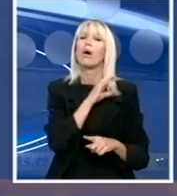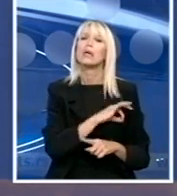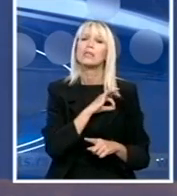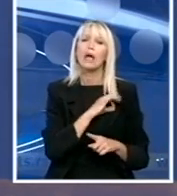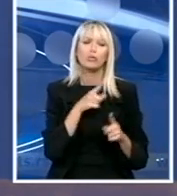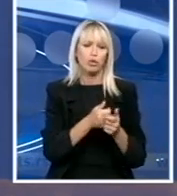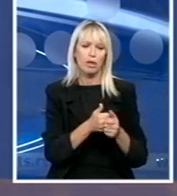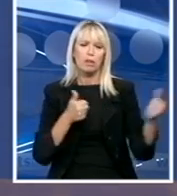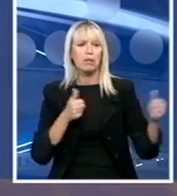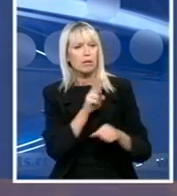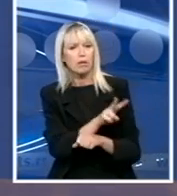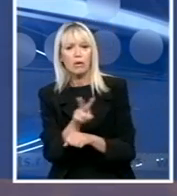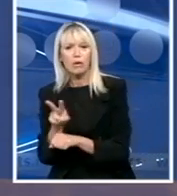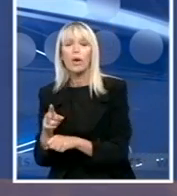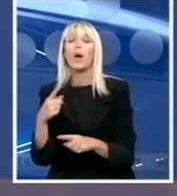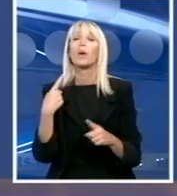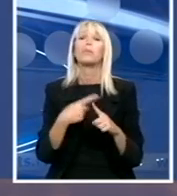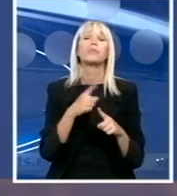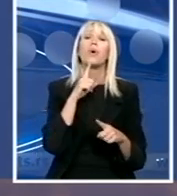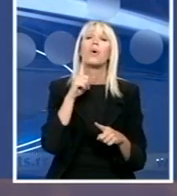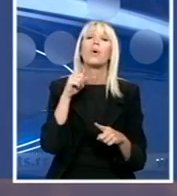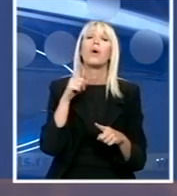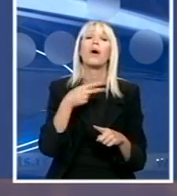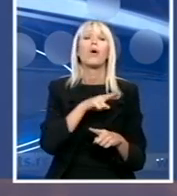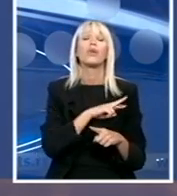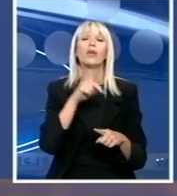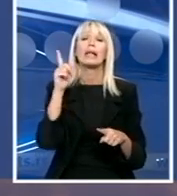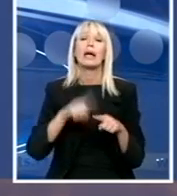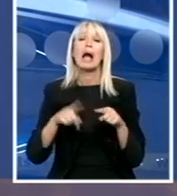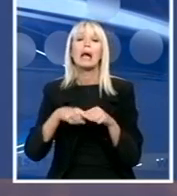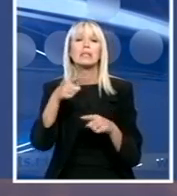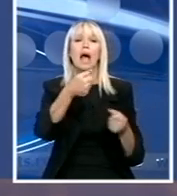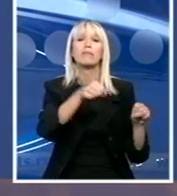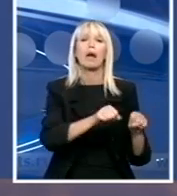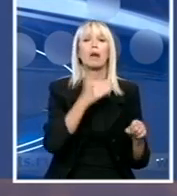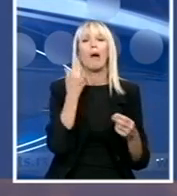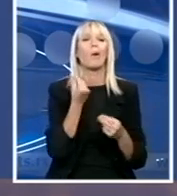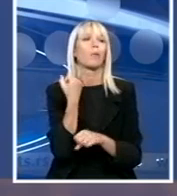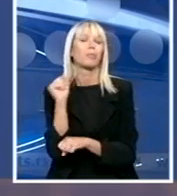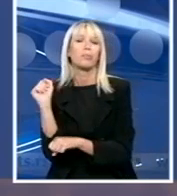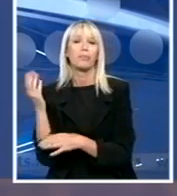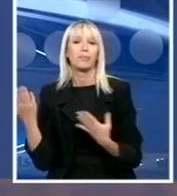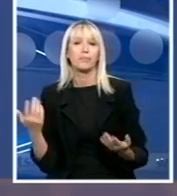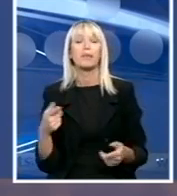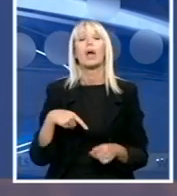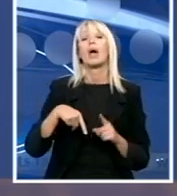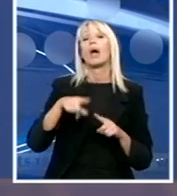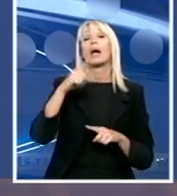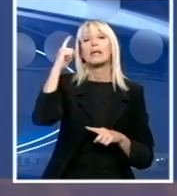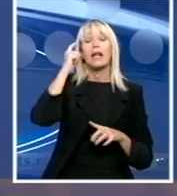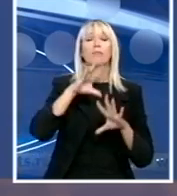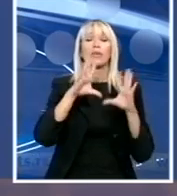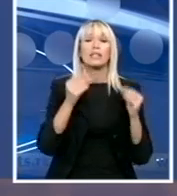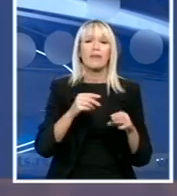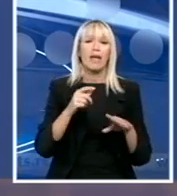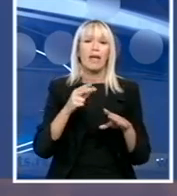su kazne za vlasnike ako se nešto od toga prekrši? Drugo pitanje je, znamo da se neophodna higijenska sredstva u školama finansiraju